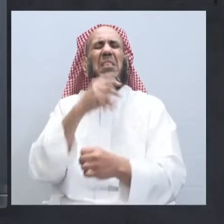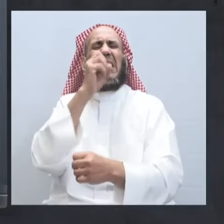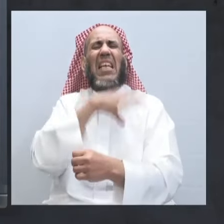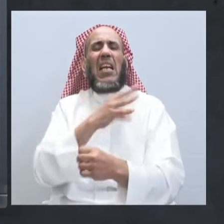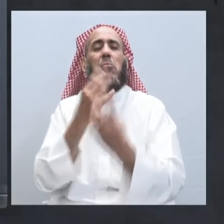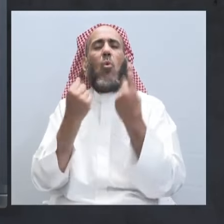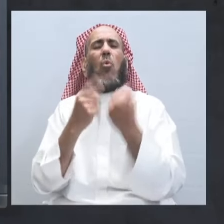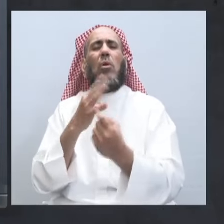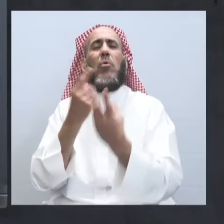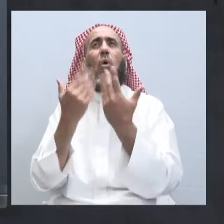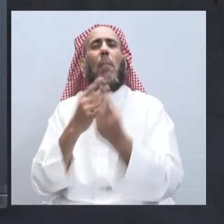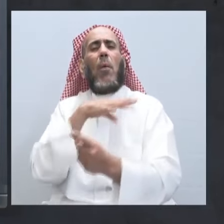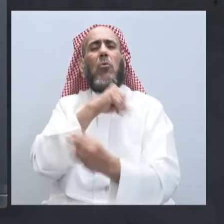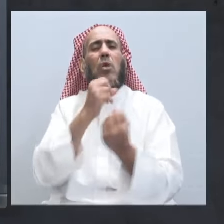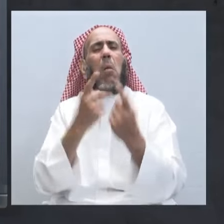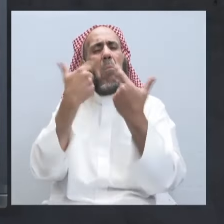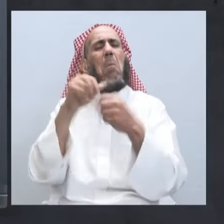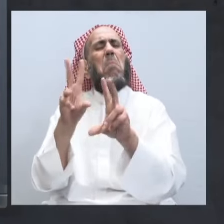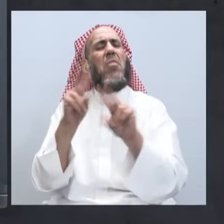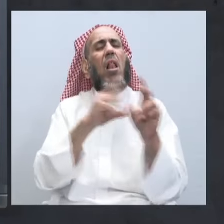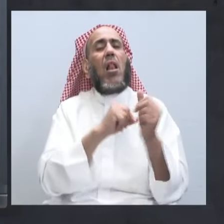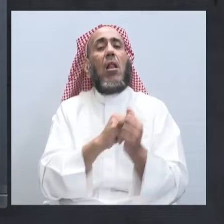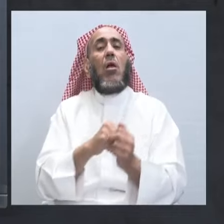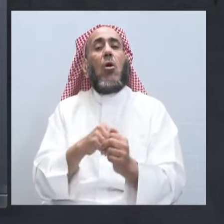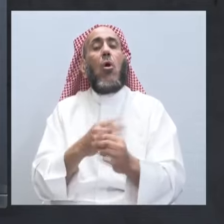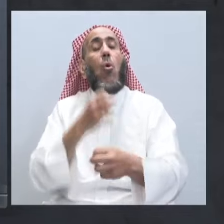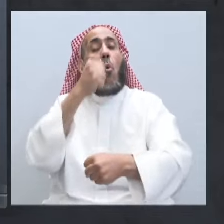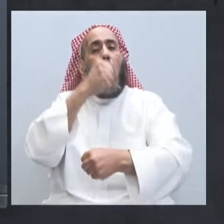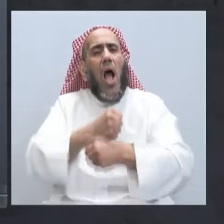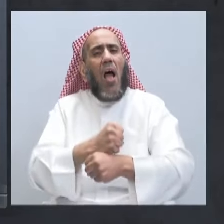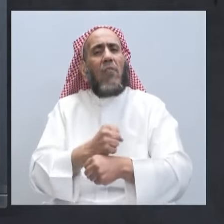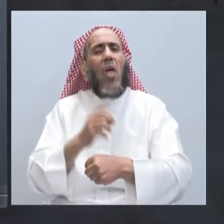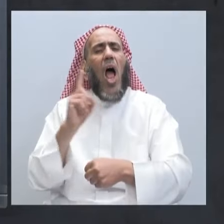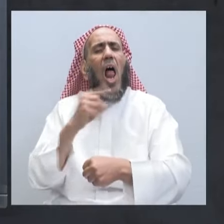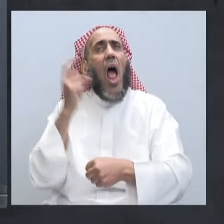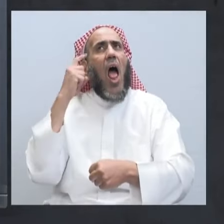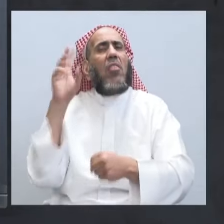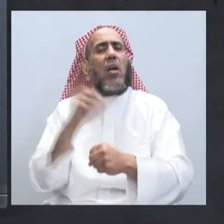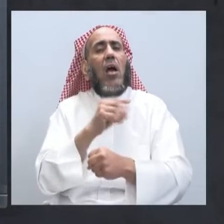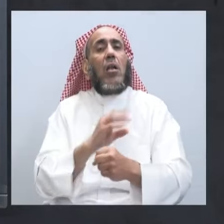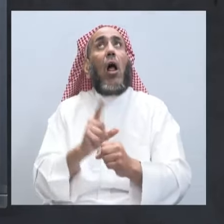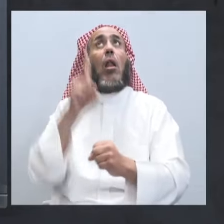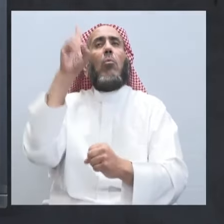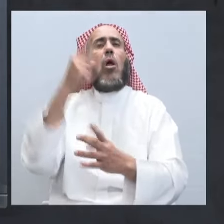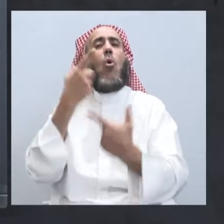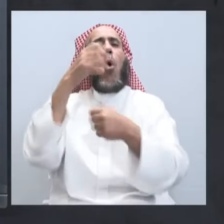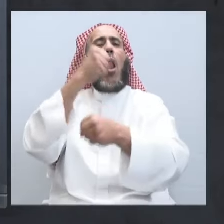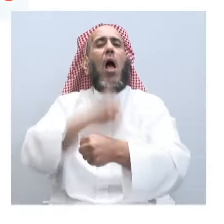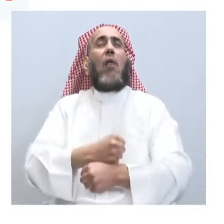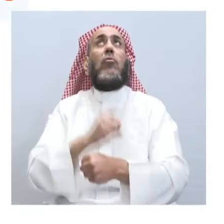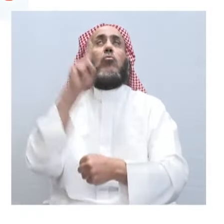استعاذ منه عبدك ونبيك محمد صلى الله عليه وسلم احافظ على اذكاري والله عز وجل هو الحافظ